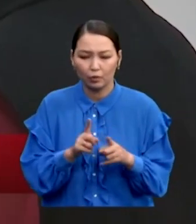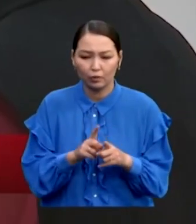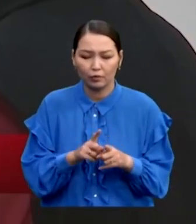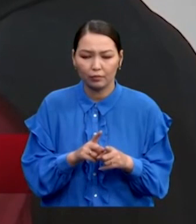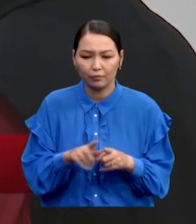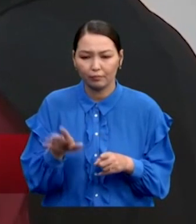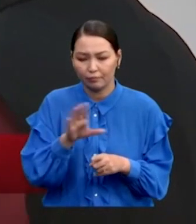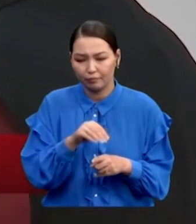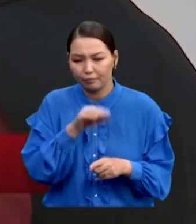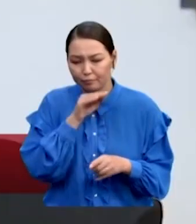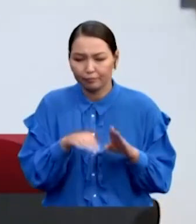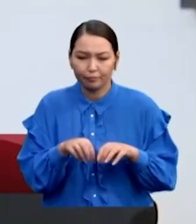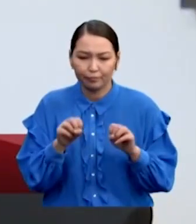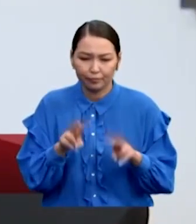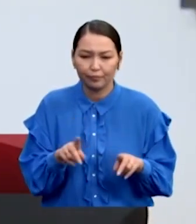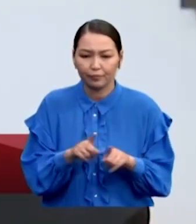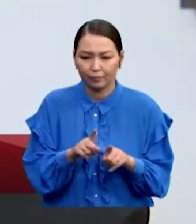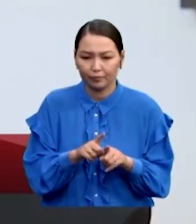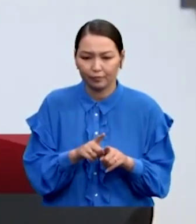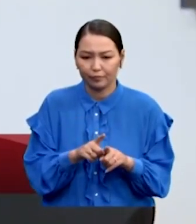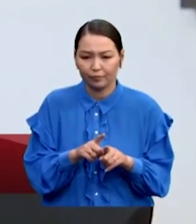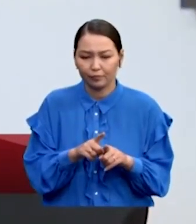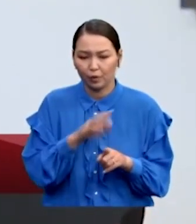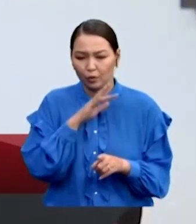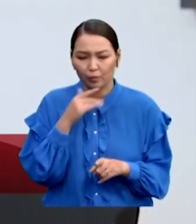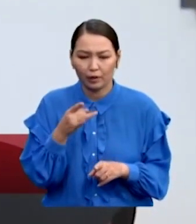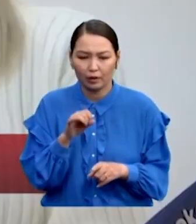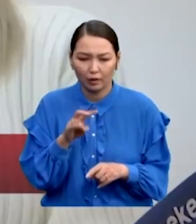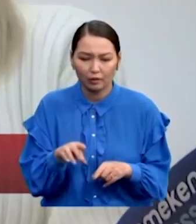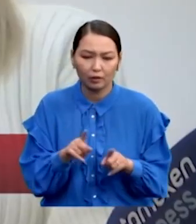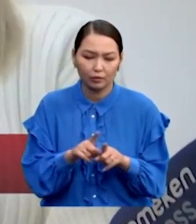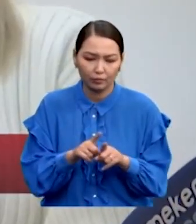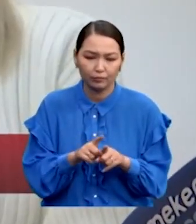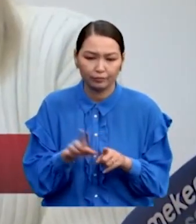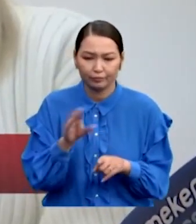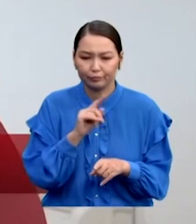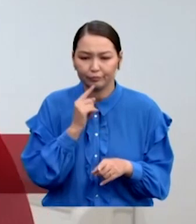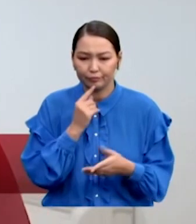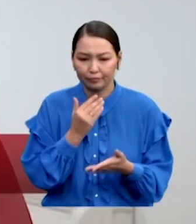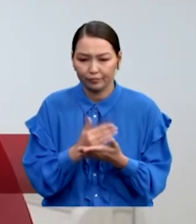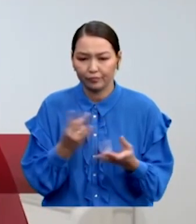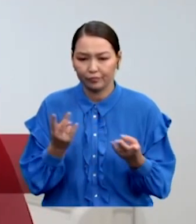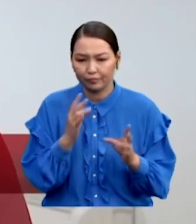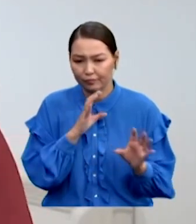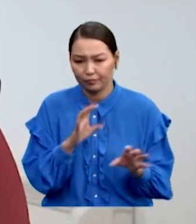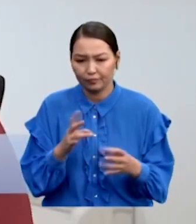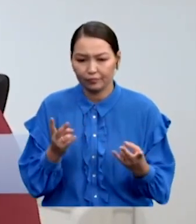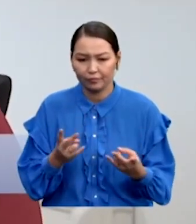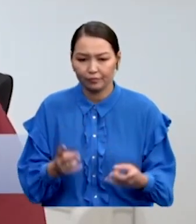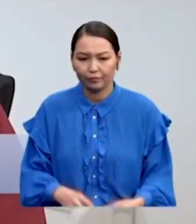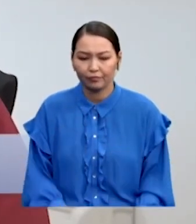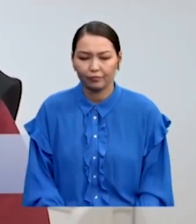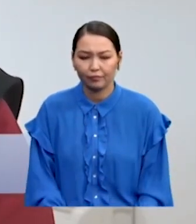бұл мамандыққа қалап келетіндердің аздығында жатыр. Көбі грант үшін амалсыздан таңдайтын көрінеді. Әр